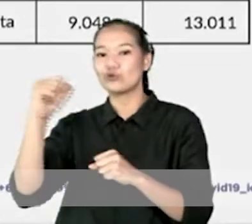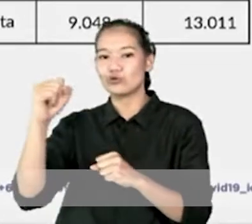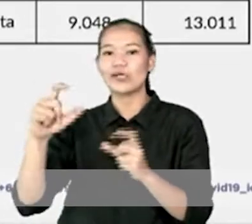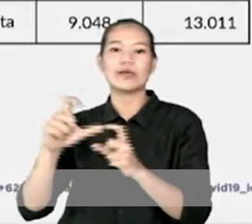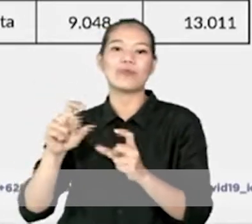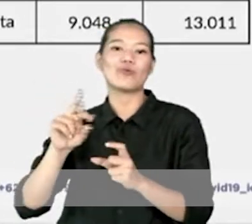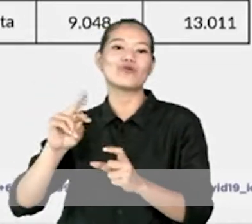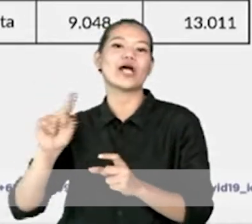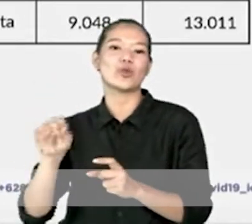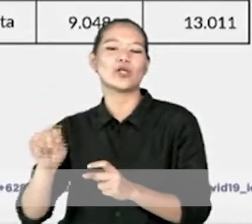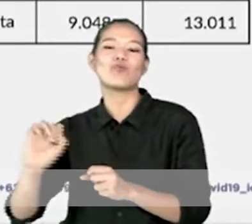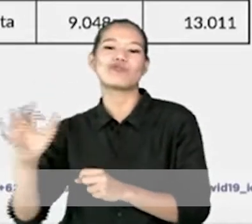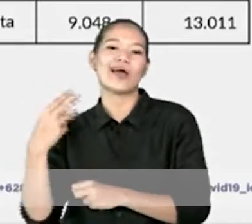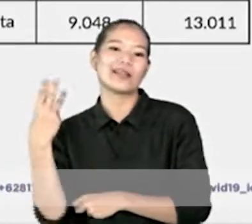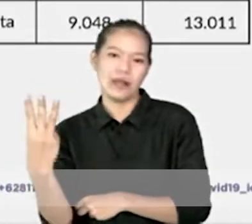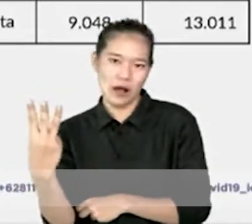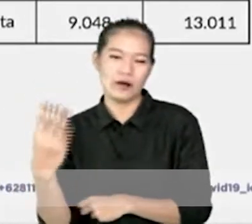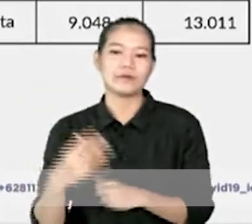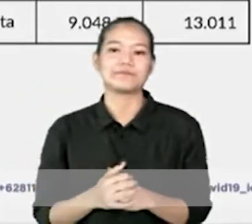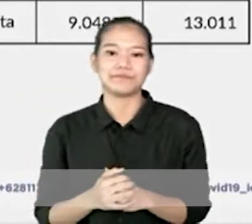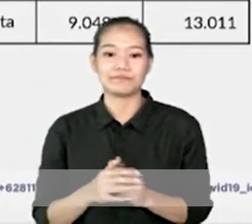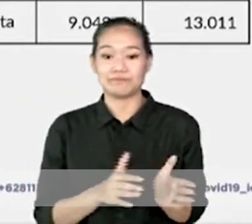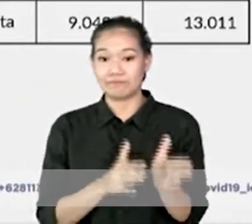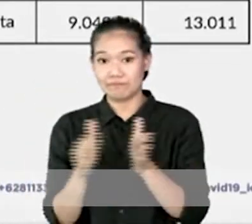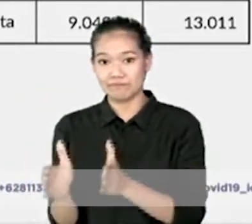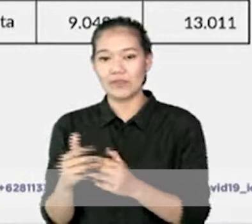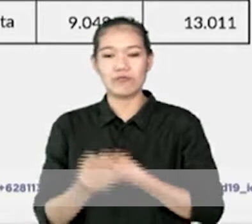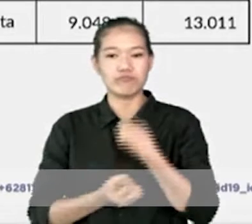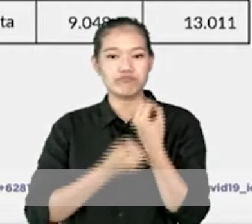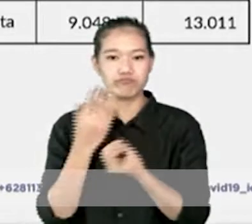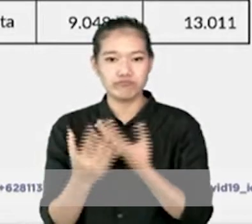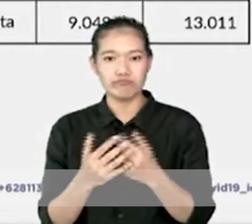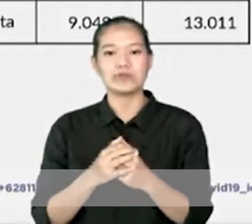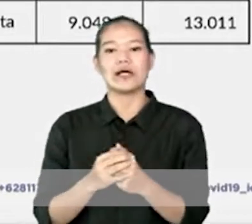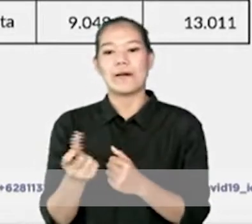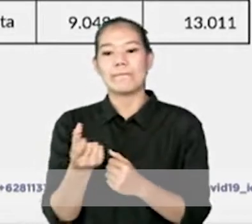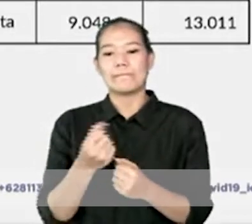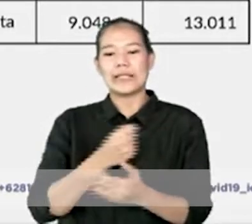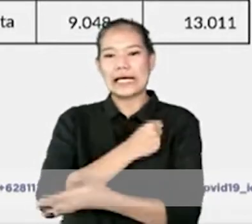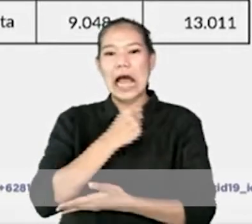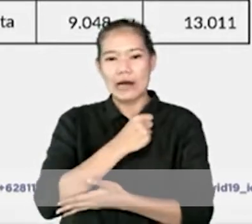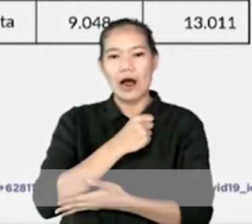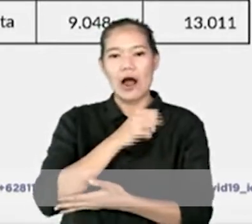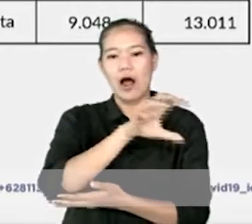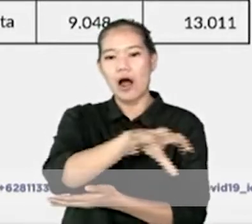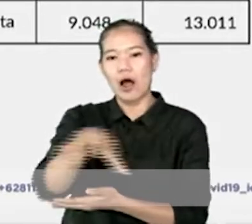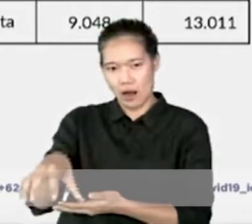Angka ini didapat dari jumlah orang yang diperiksa sebanyak 120.529 orang, dengan